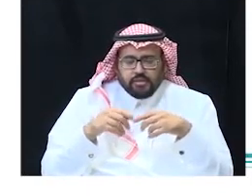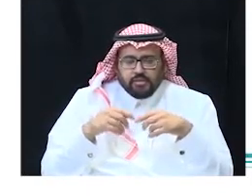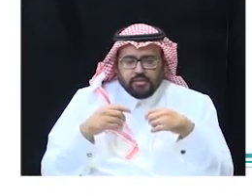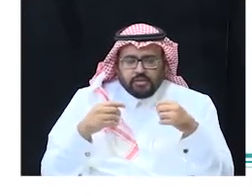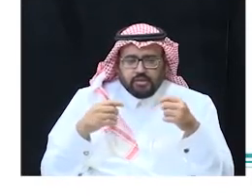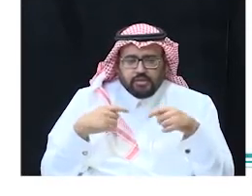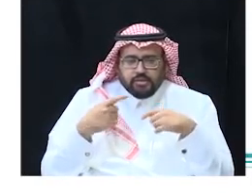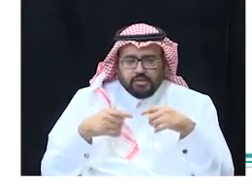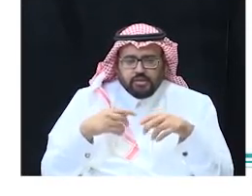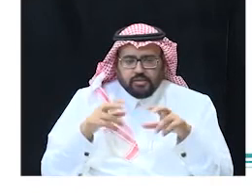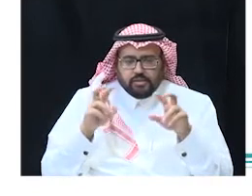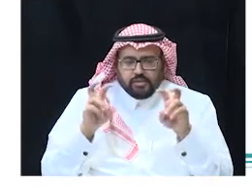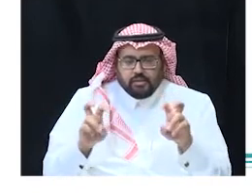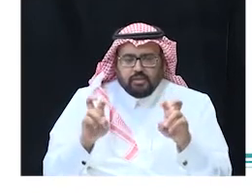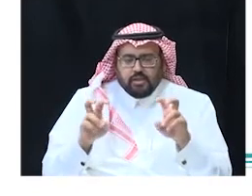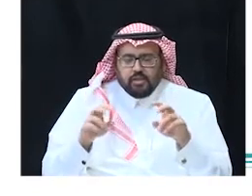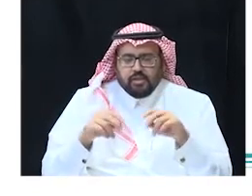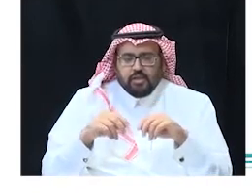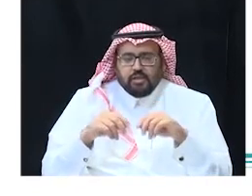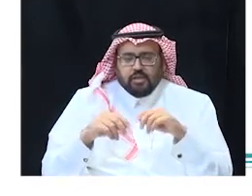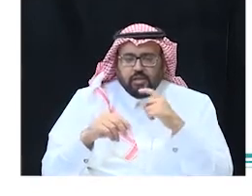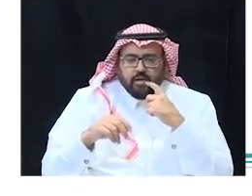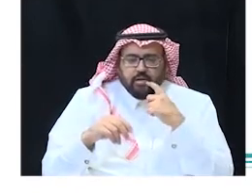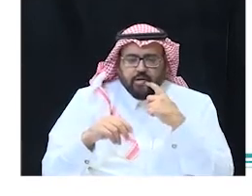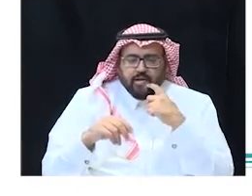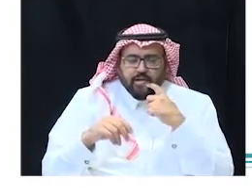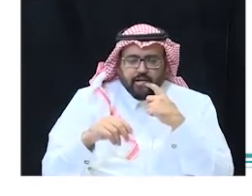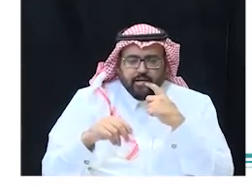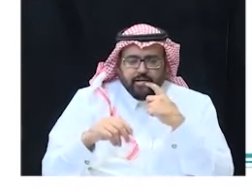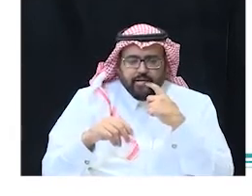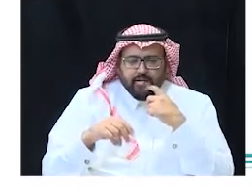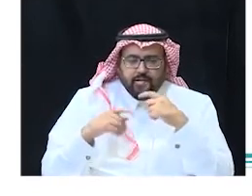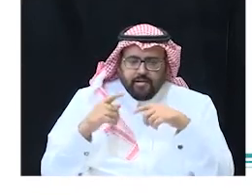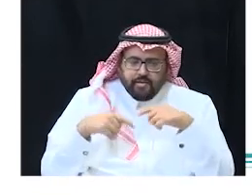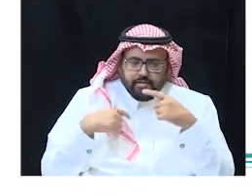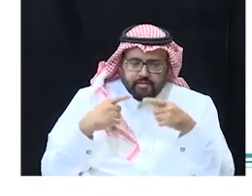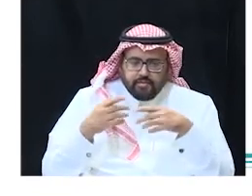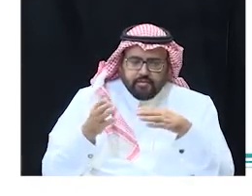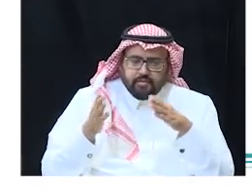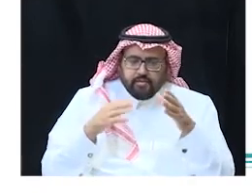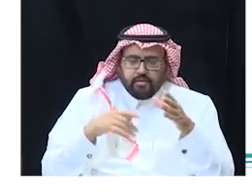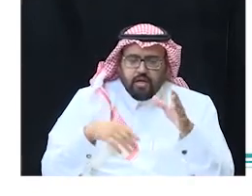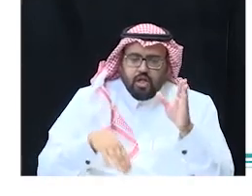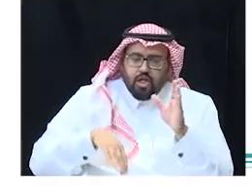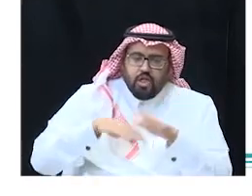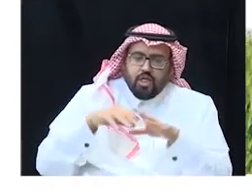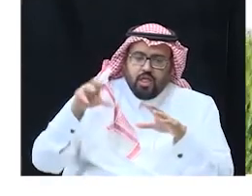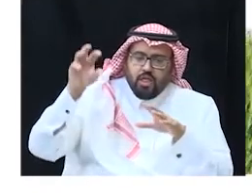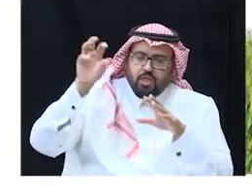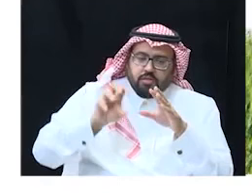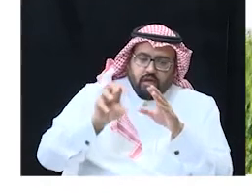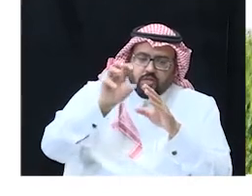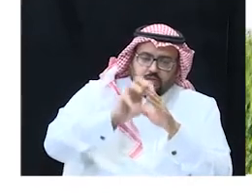حركة الولد أو توقفه. واضح يا أبطال؟ ننتقل التي تليها.